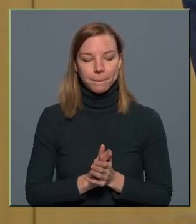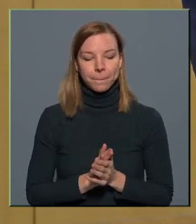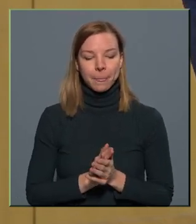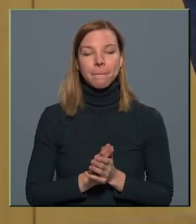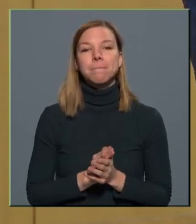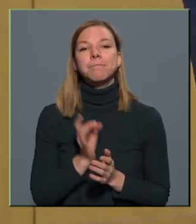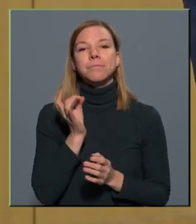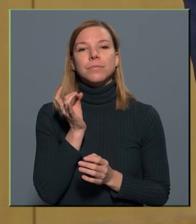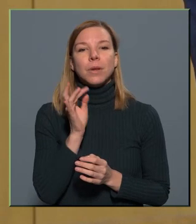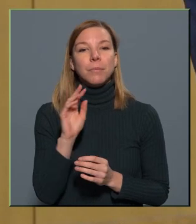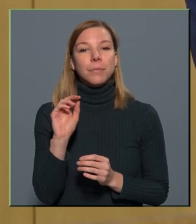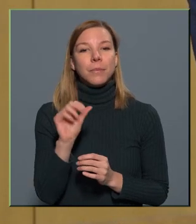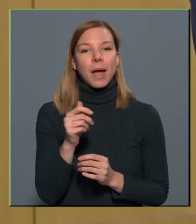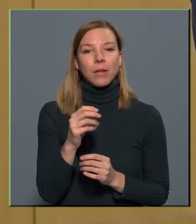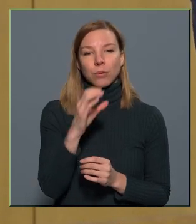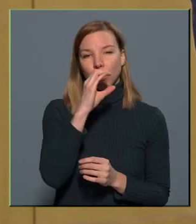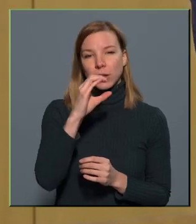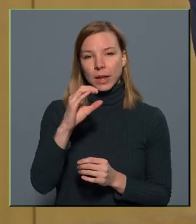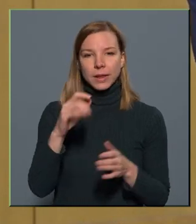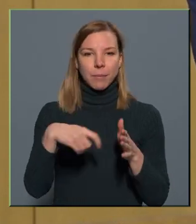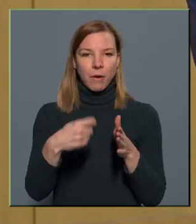Amikor először megnéztem a filmeket,